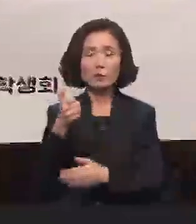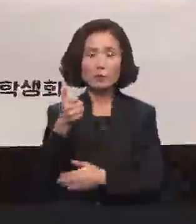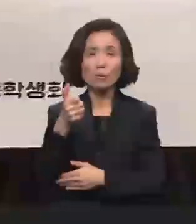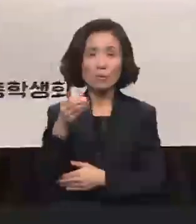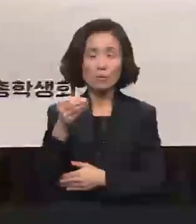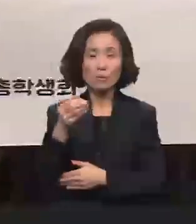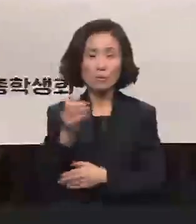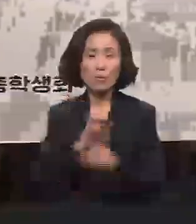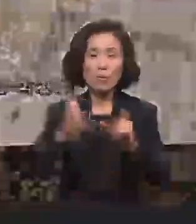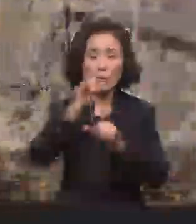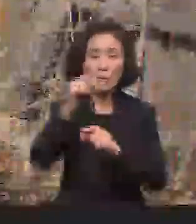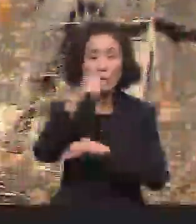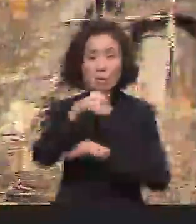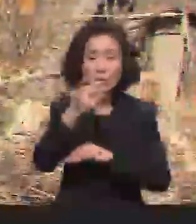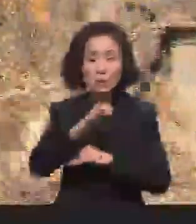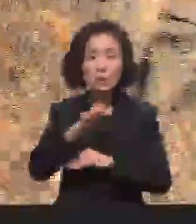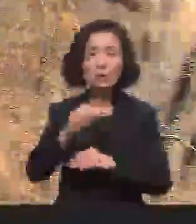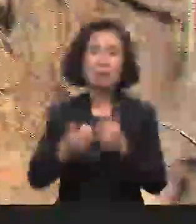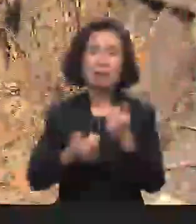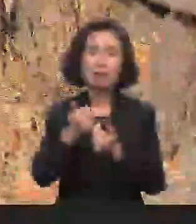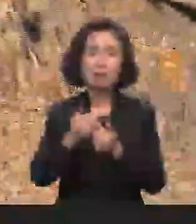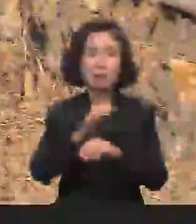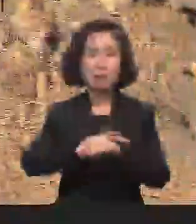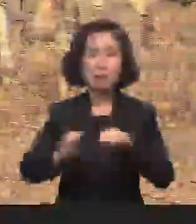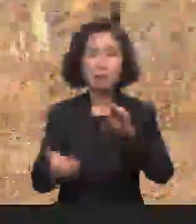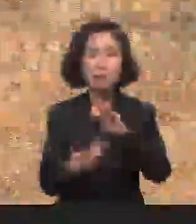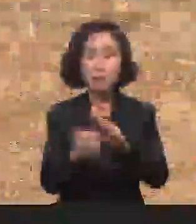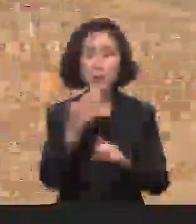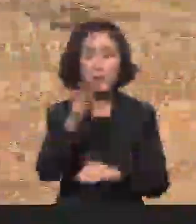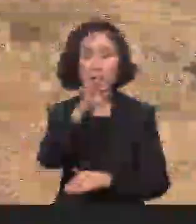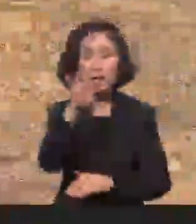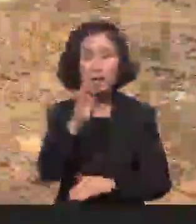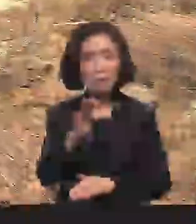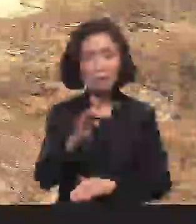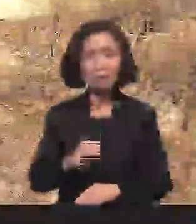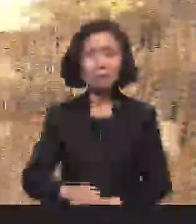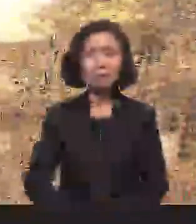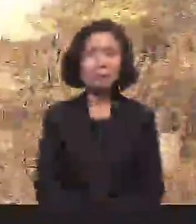신축 때마다 생기는 갈등으로 제대로 실현될지 의문입니다. EBS 뉴스 금창호입니다.